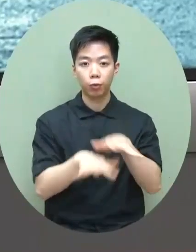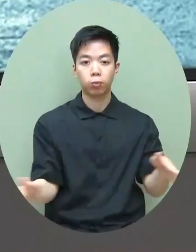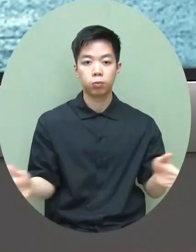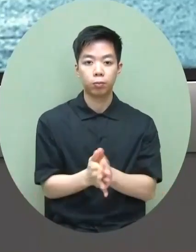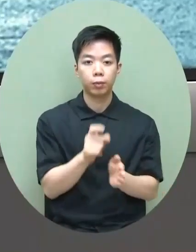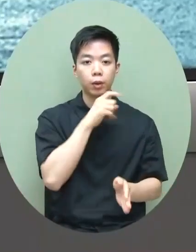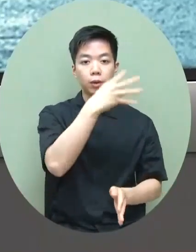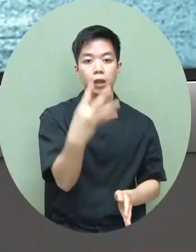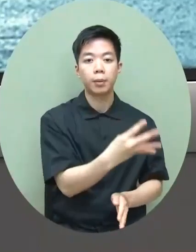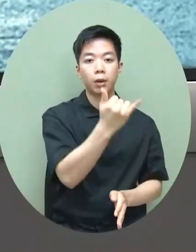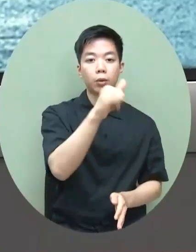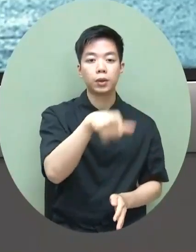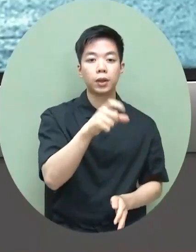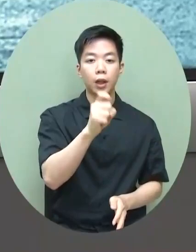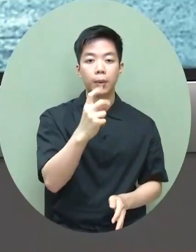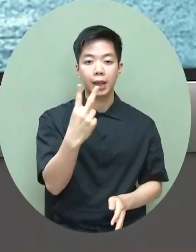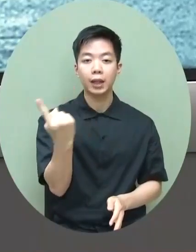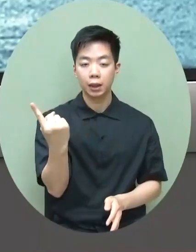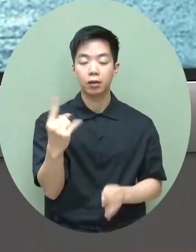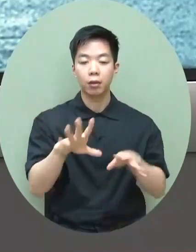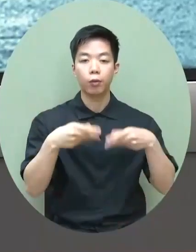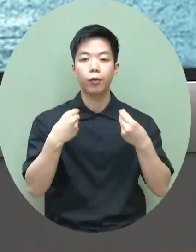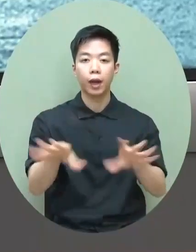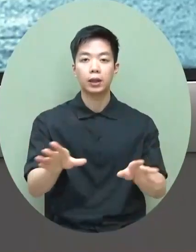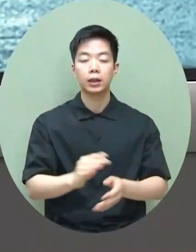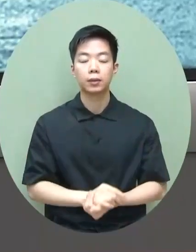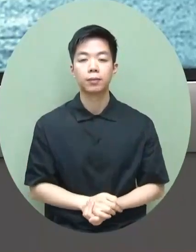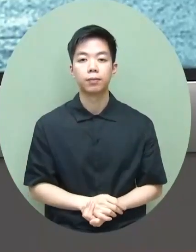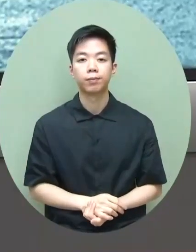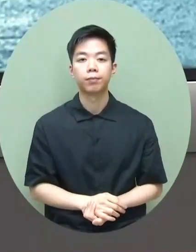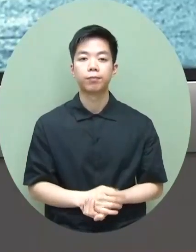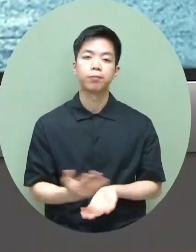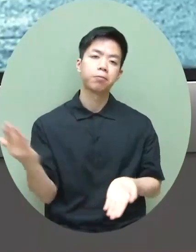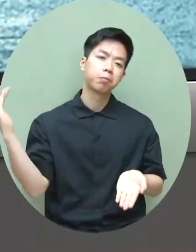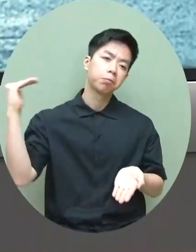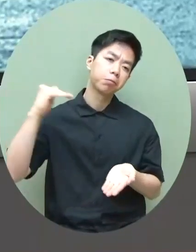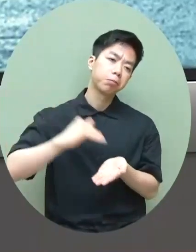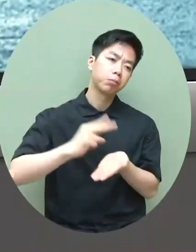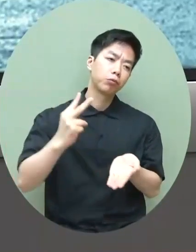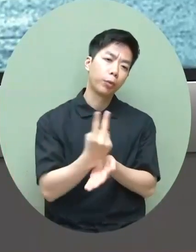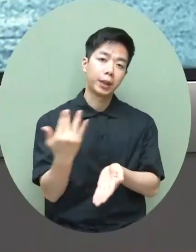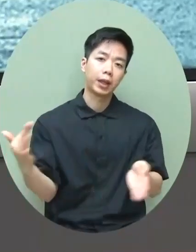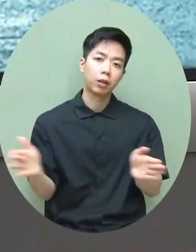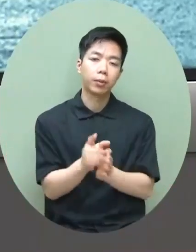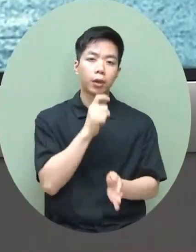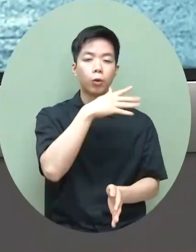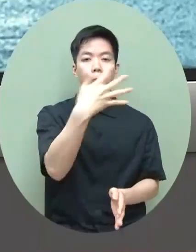46,921名的病人康復，疫情兩年幾以來就共有59,301名的病人是康